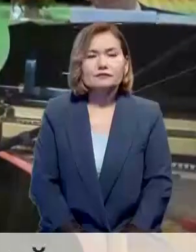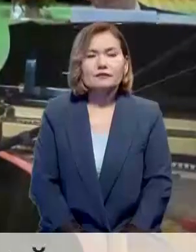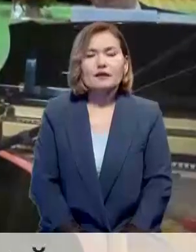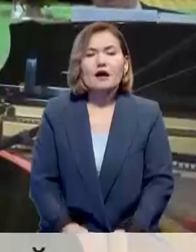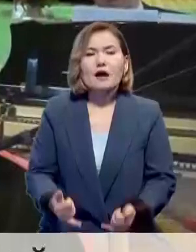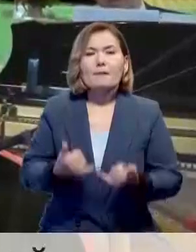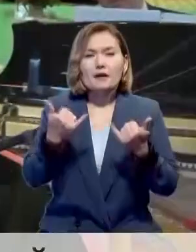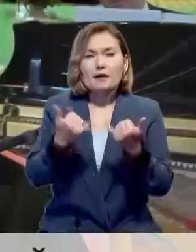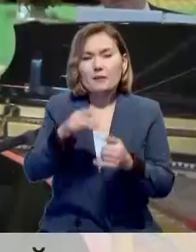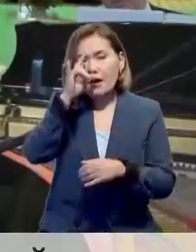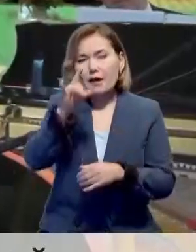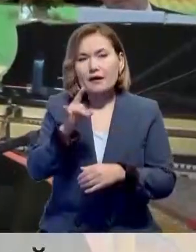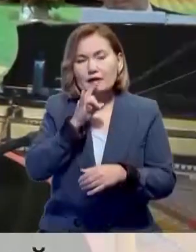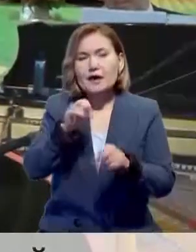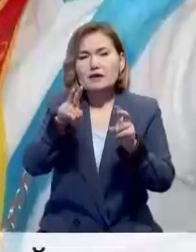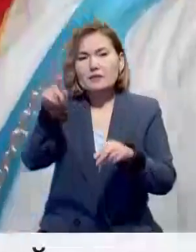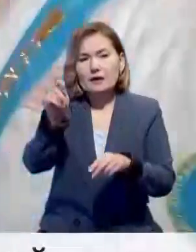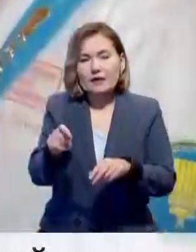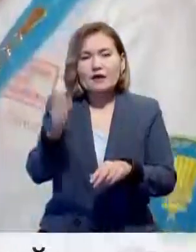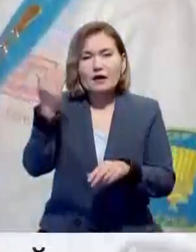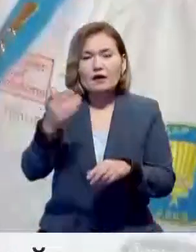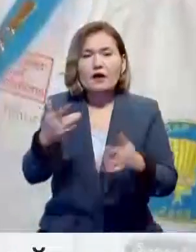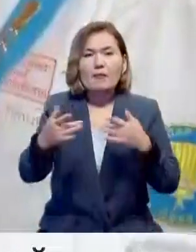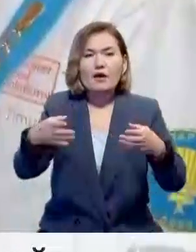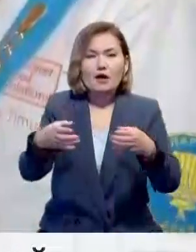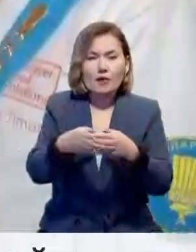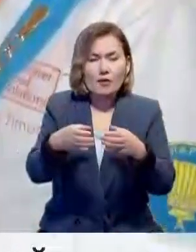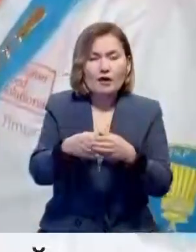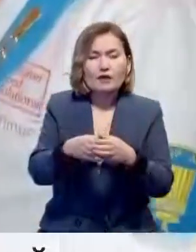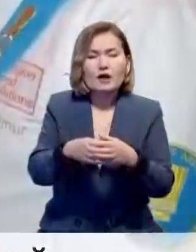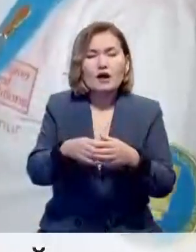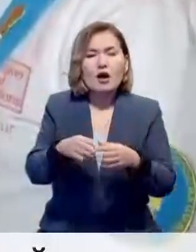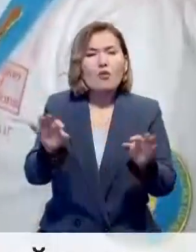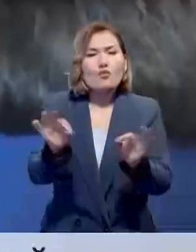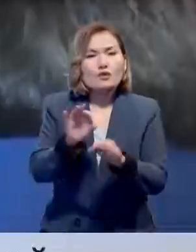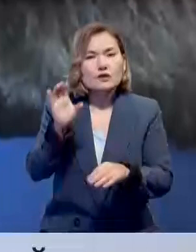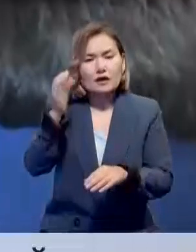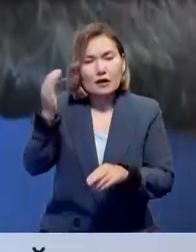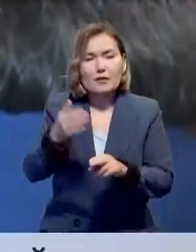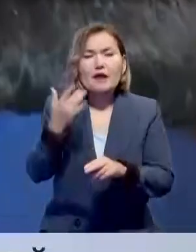Мәртебелі меймандар Қазақстаннан арнайы келген Форто Трио ансамблінің өнерін тамашалады. Ертең олар